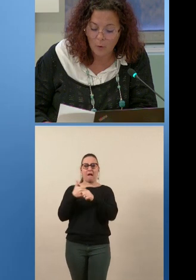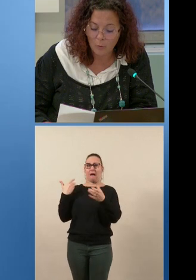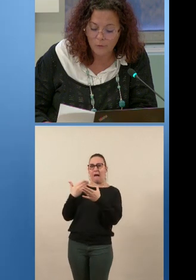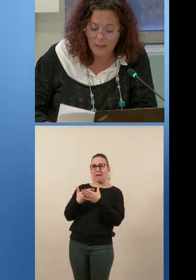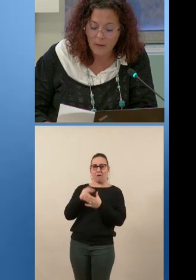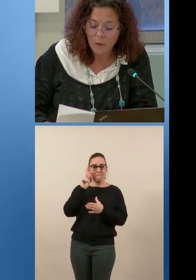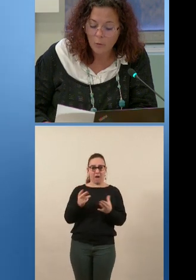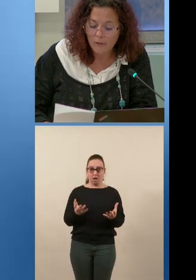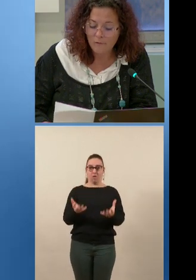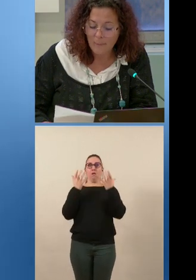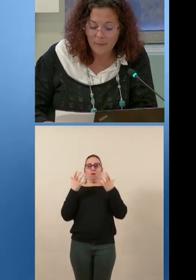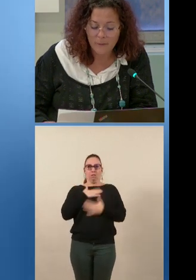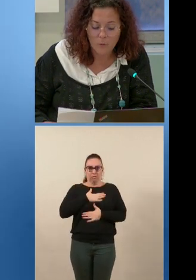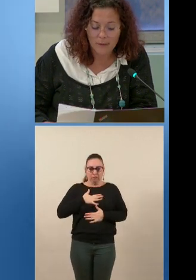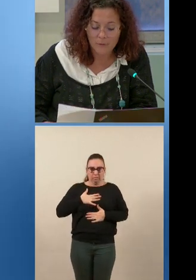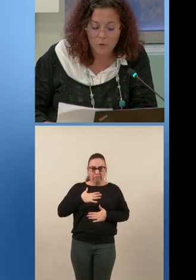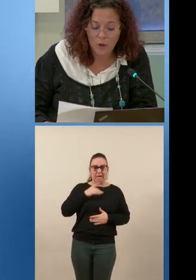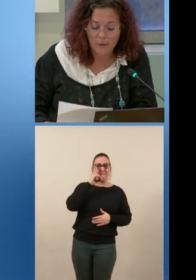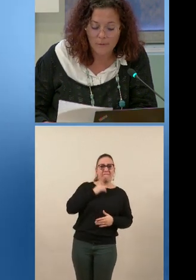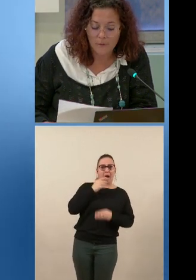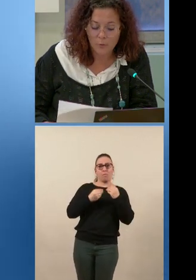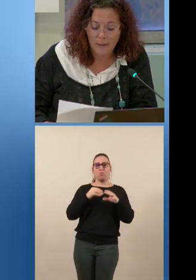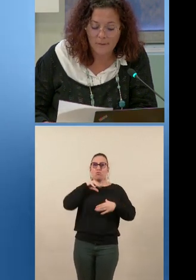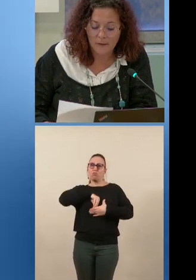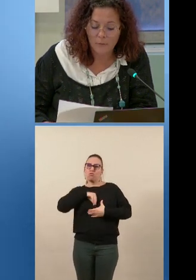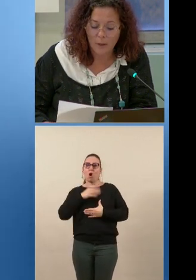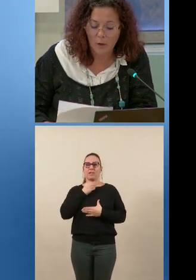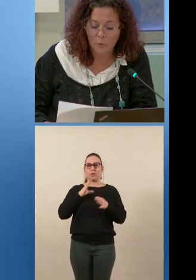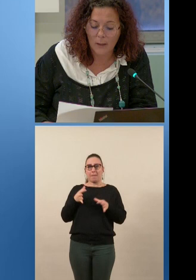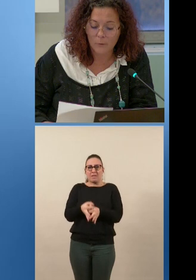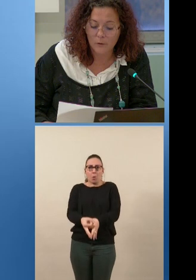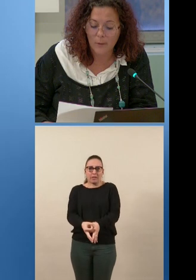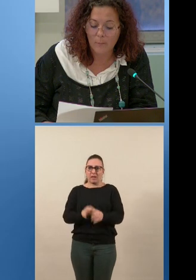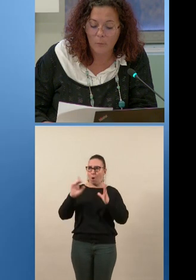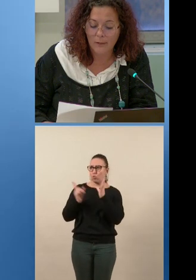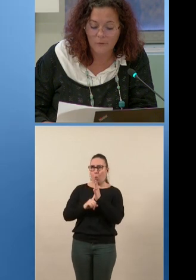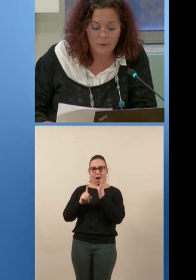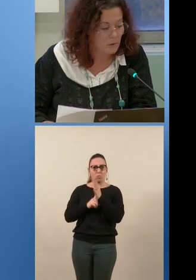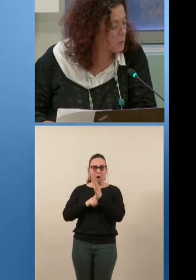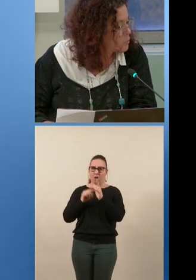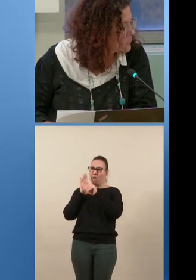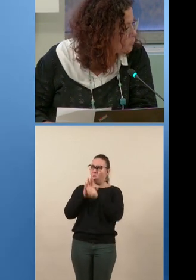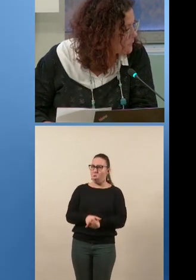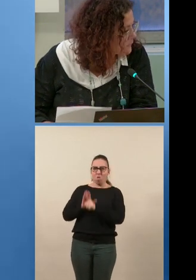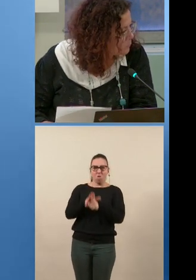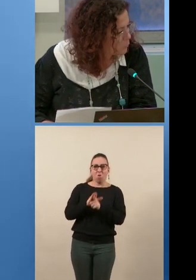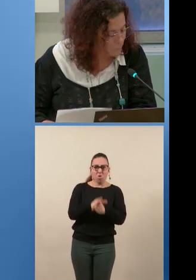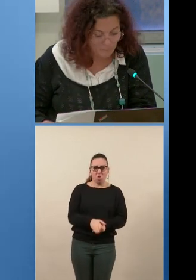effarants constats où les femmes et les minorités de genre et des sexualités voient leurs droits continuellement menacé